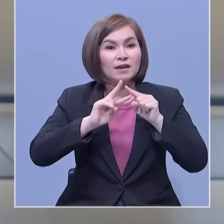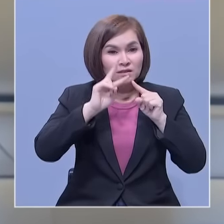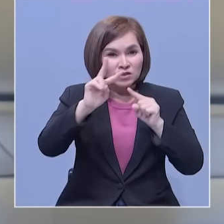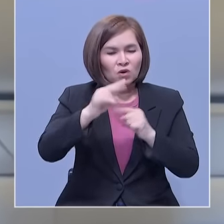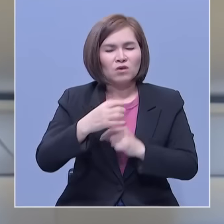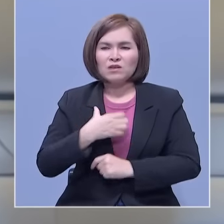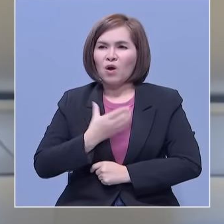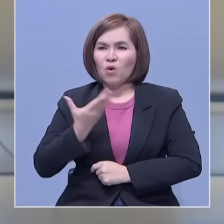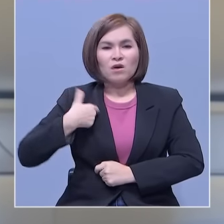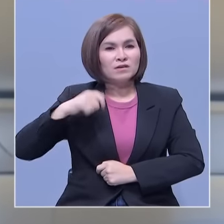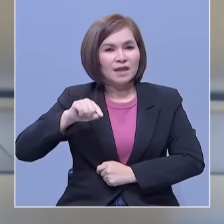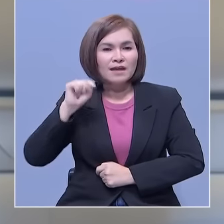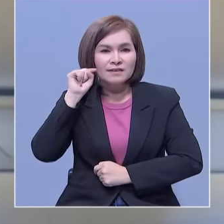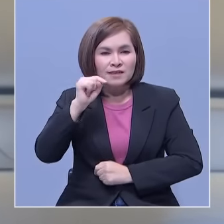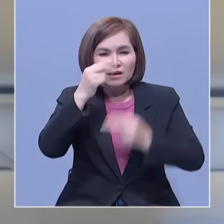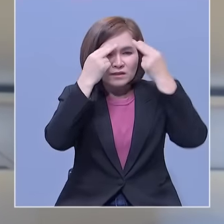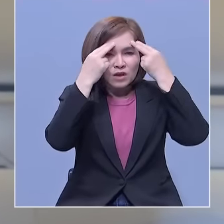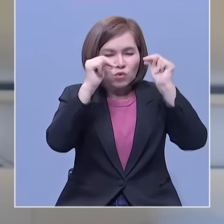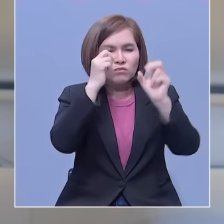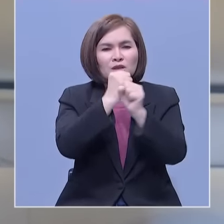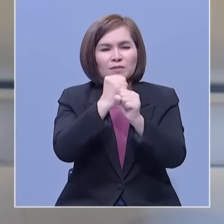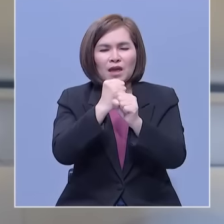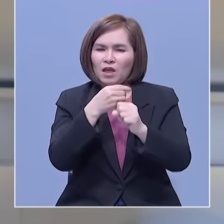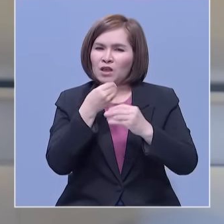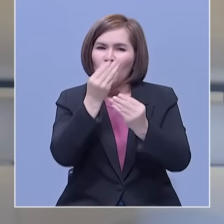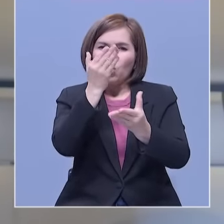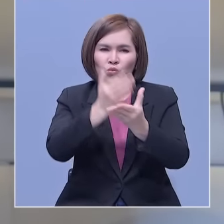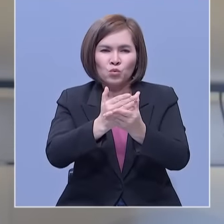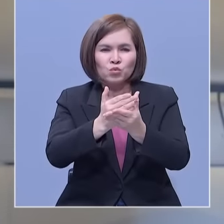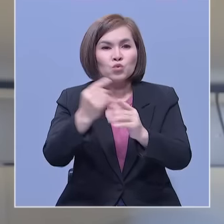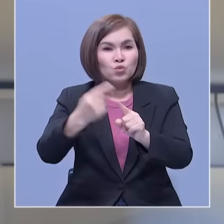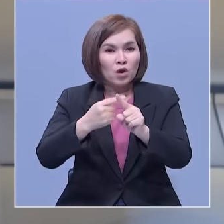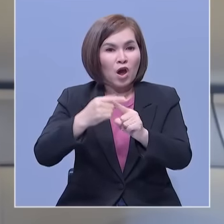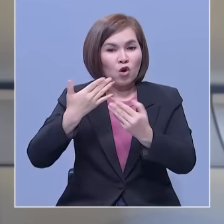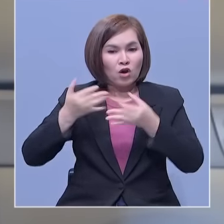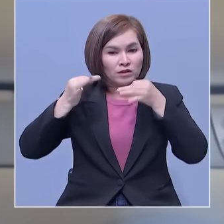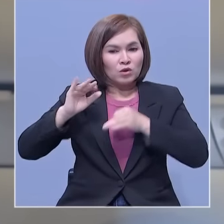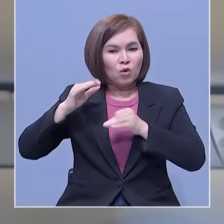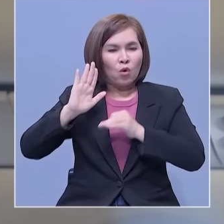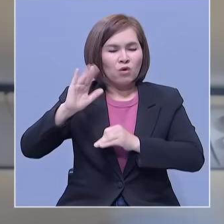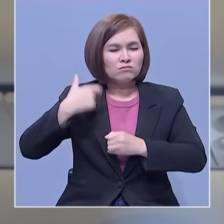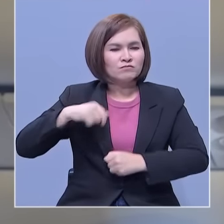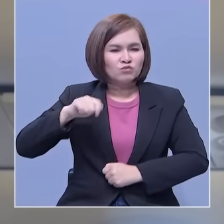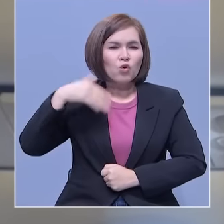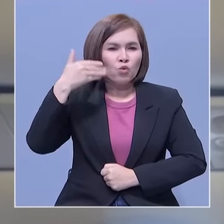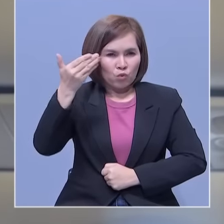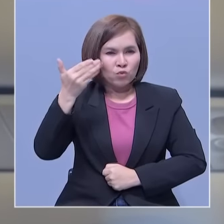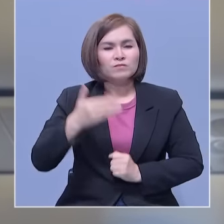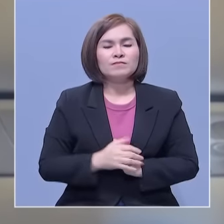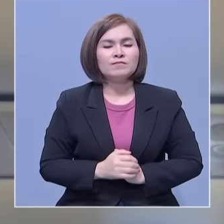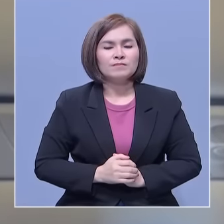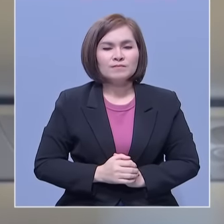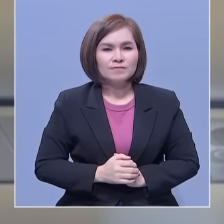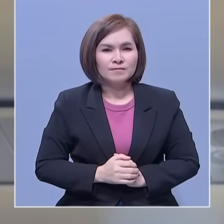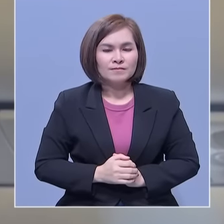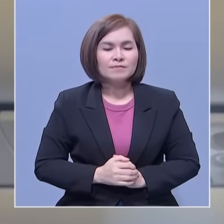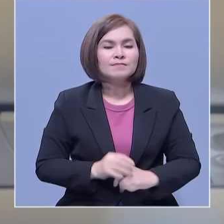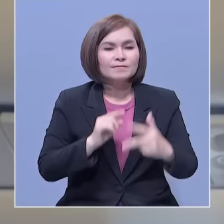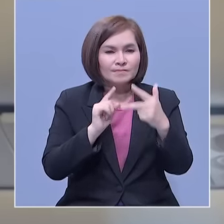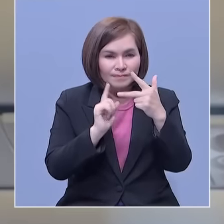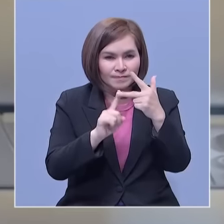หาายุติปฏิบัติหน้าที่เป็นการชั่วคราวจนกว่าศาลจะมีคำวินิจฉัยก็ยังคงอยู่ตามที่สวมีการร้องไปอนะครับ